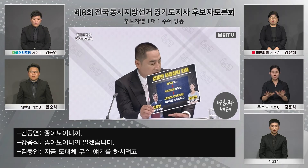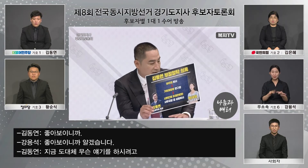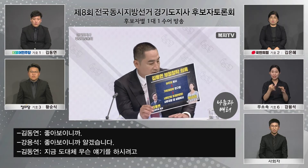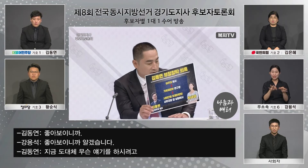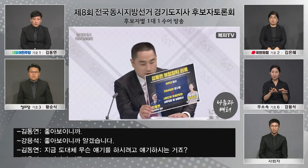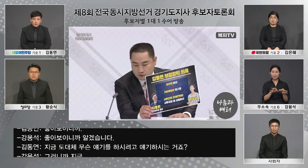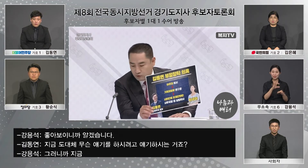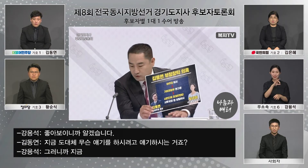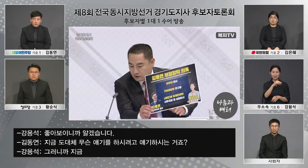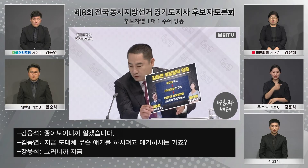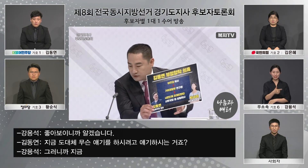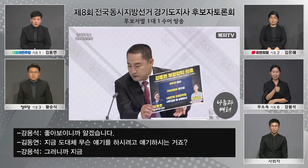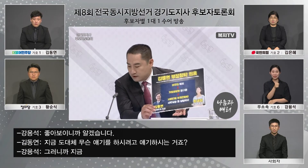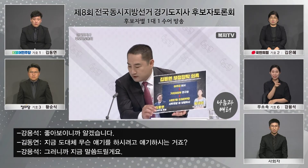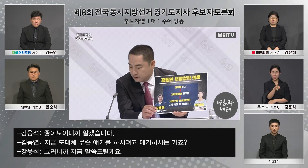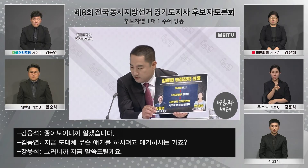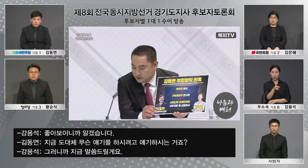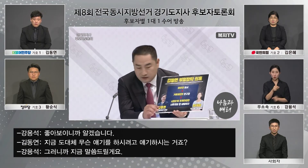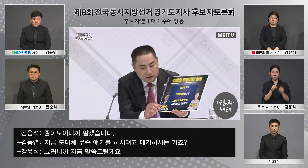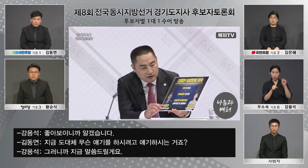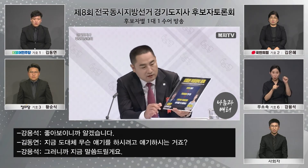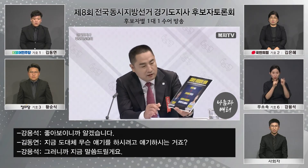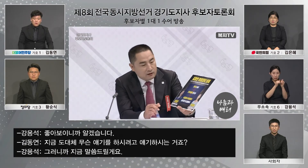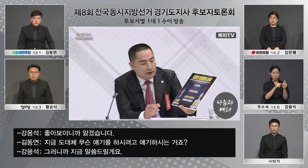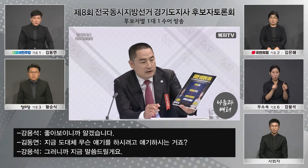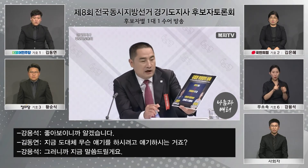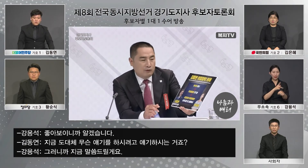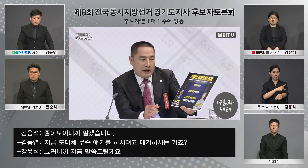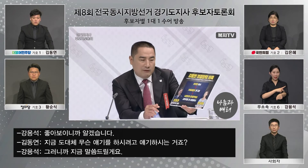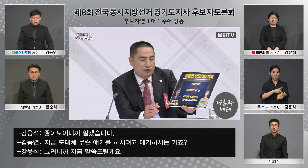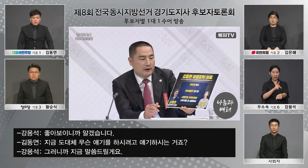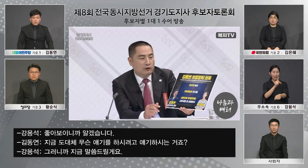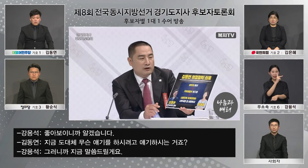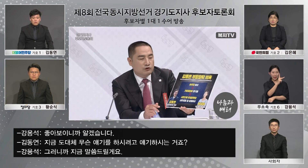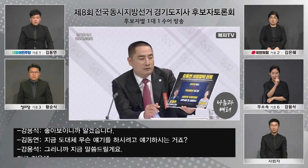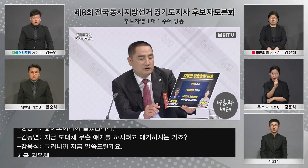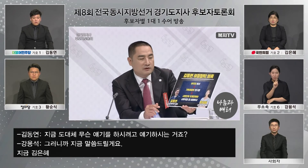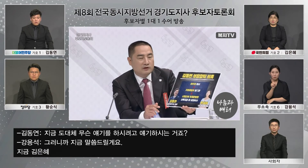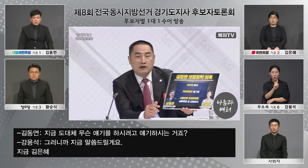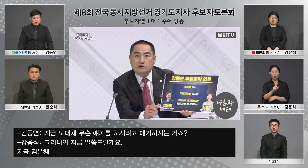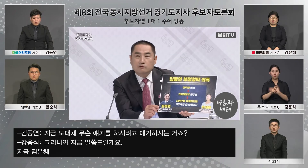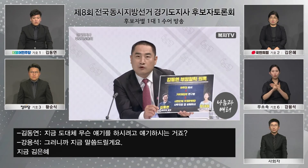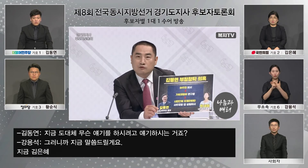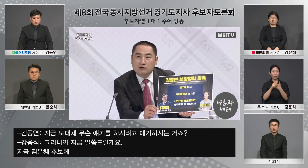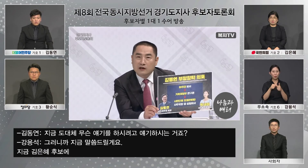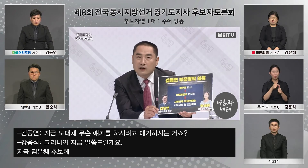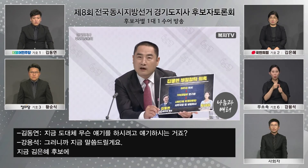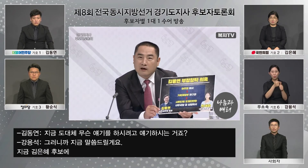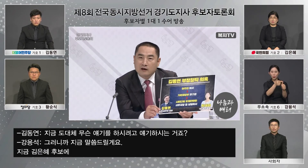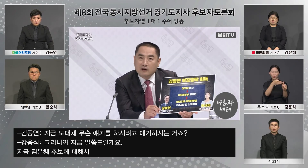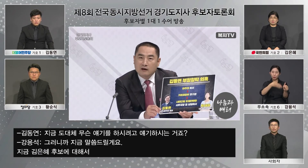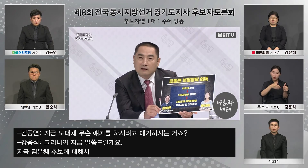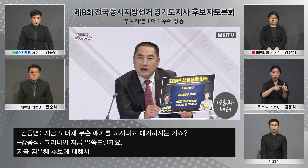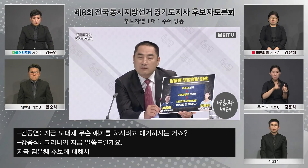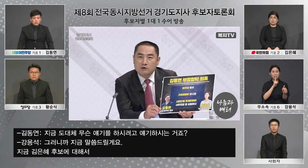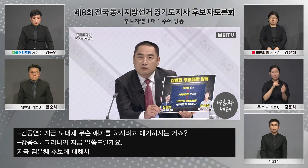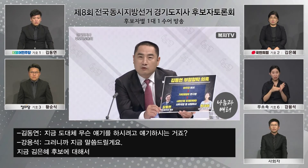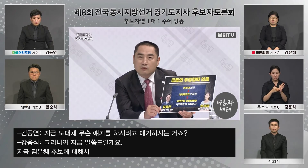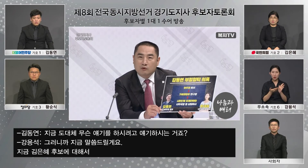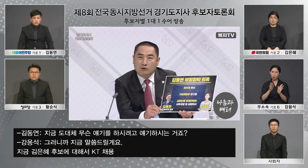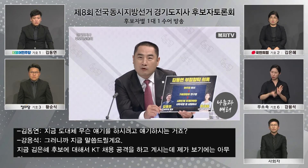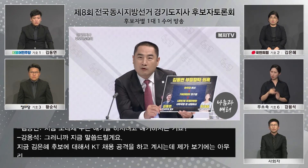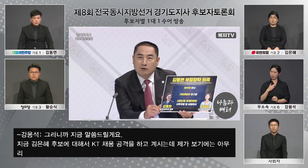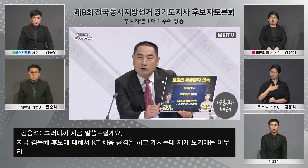부정 청탁이다 그러면서 공격을 하고 계시는데 이 제가 보기에 아무리 봐도 아주대 비서에서 기획재정부 연구원 간 게